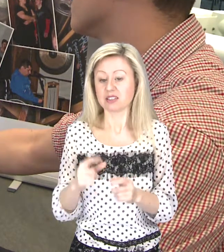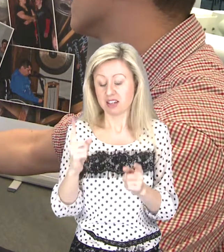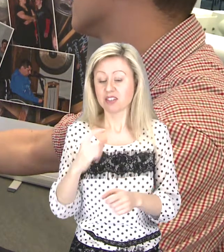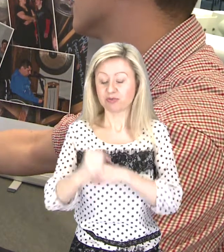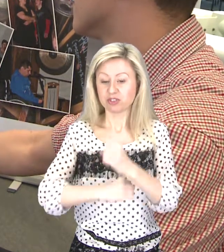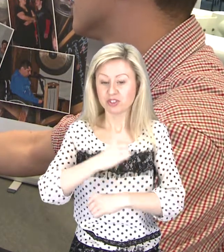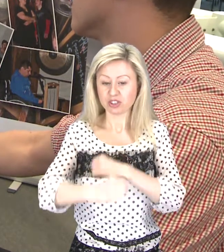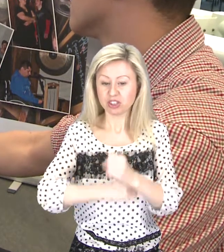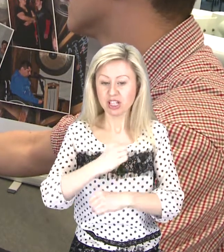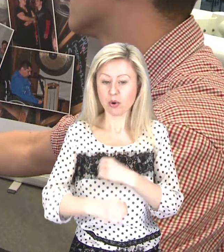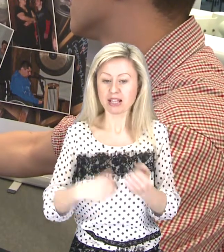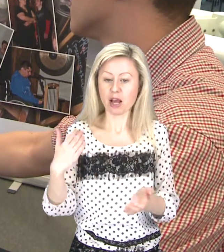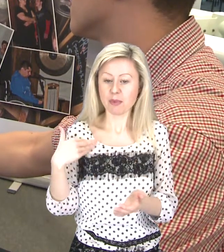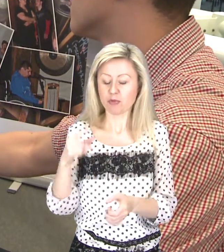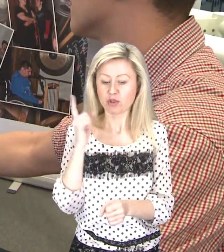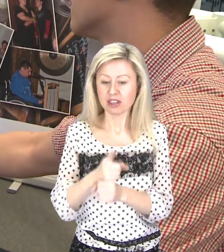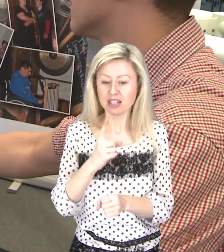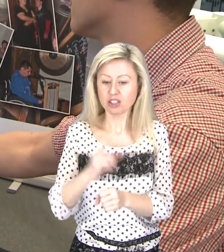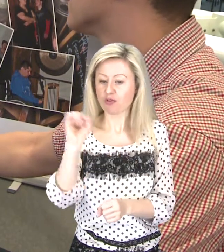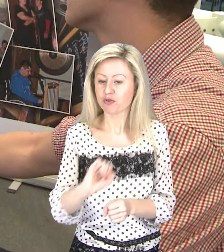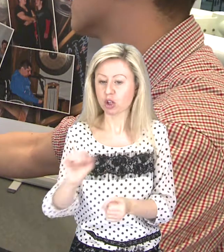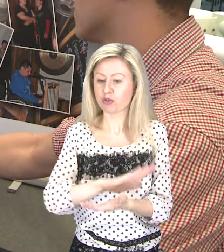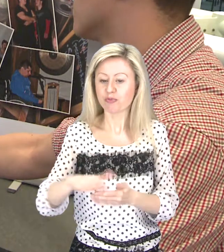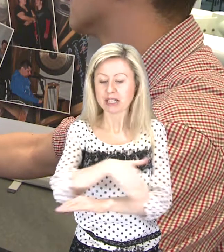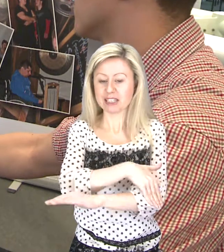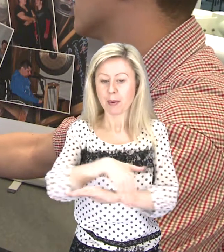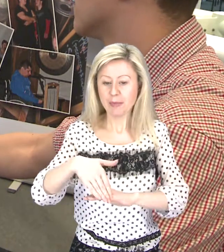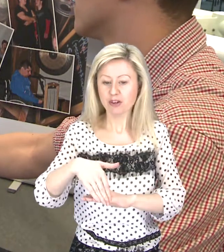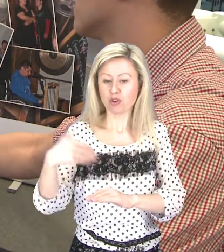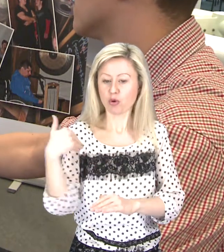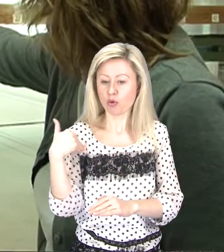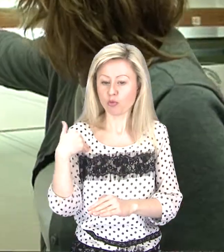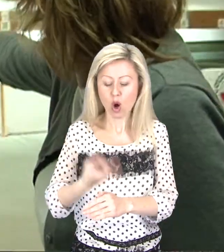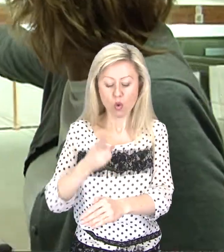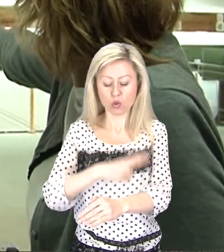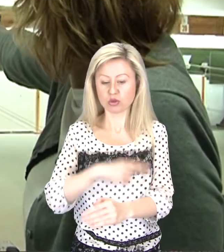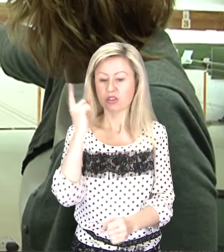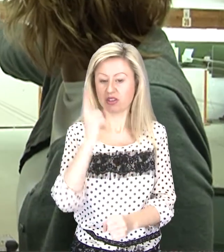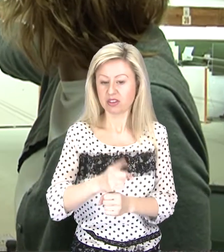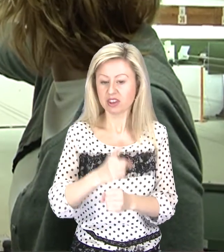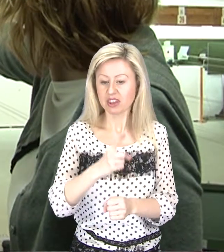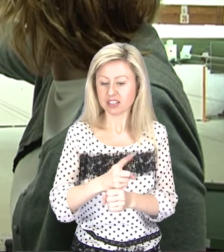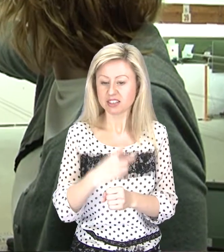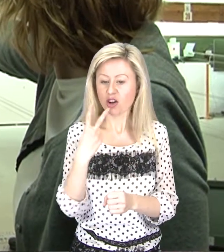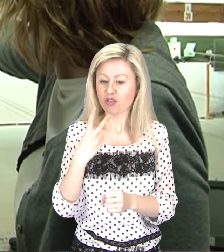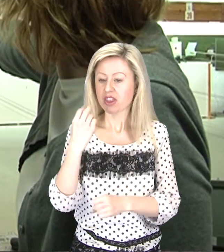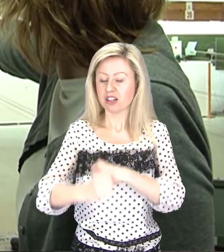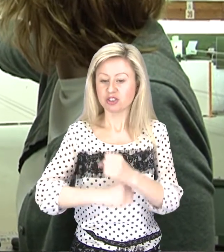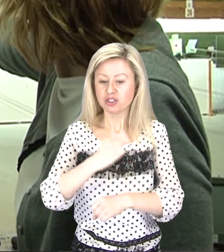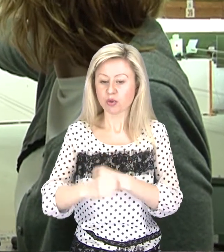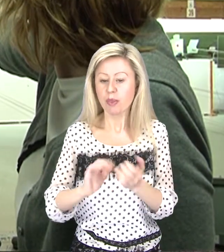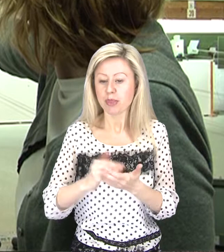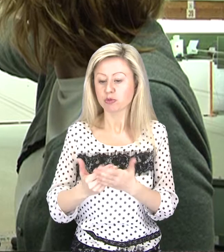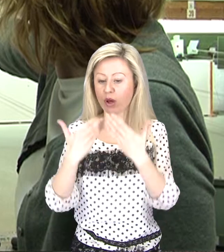Dzisiaj mamy konkretną uchwałę pod tytułem Wrocław bez barier, uchwalaną przez rajców miejskich. Z niej wynikają tak konkretne działania jak dostępność